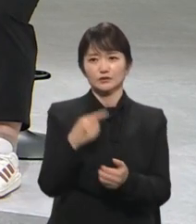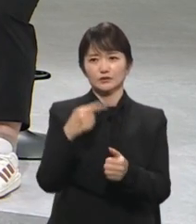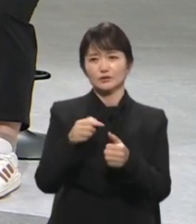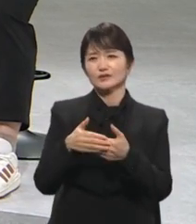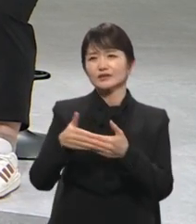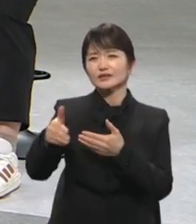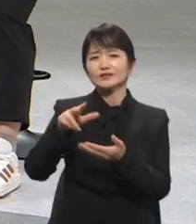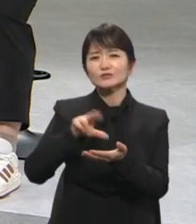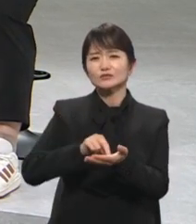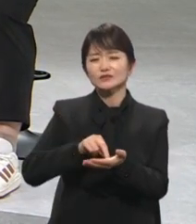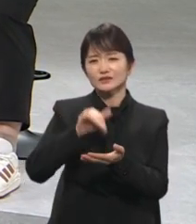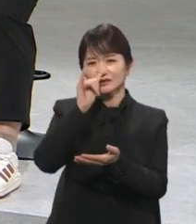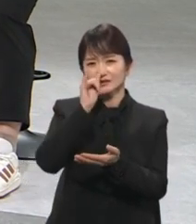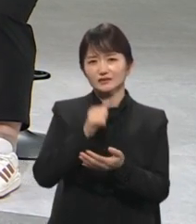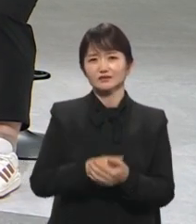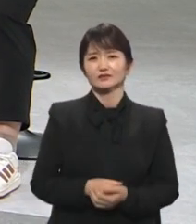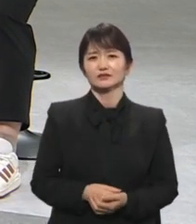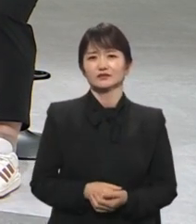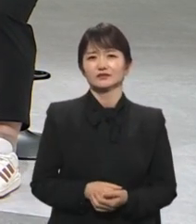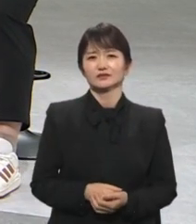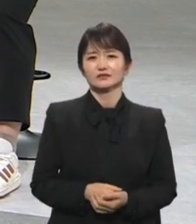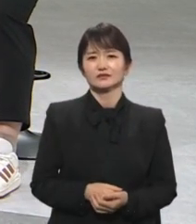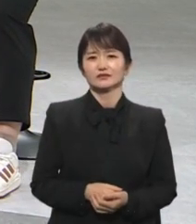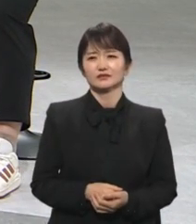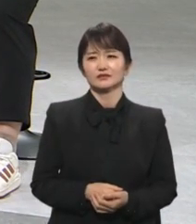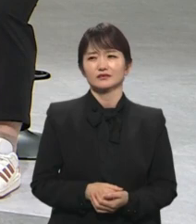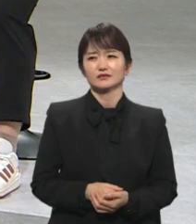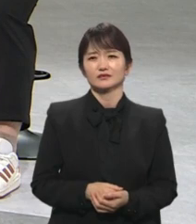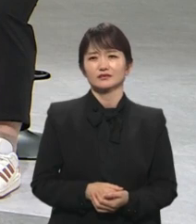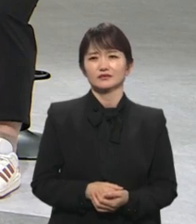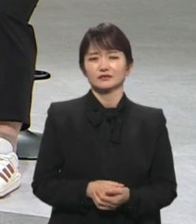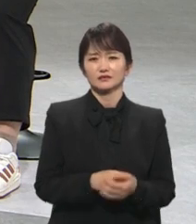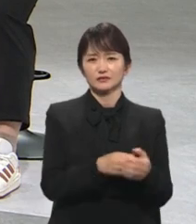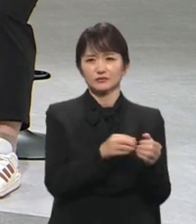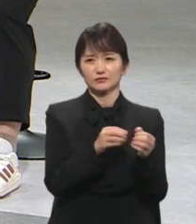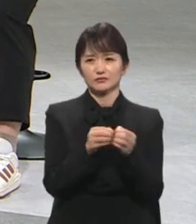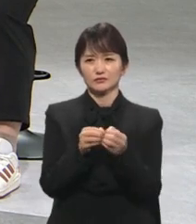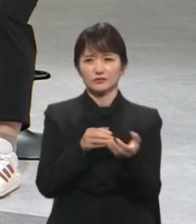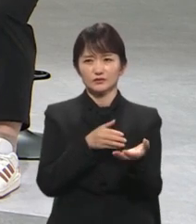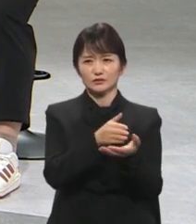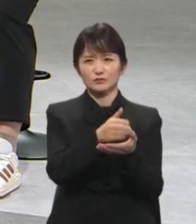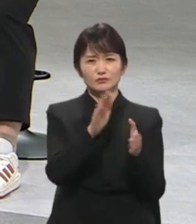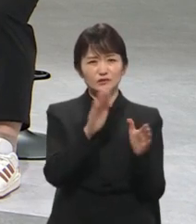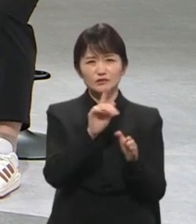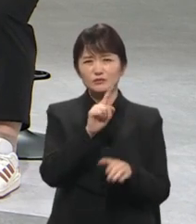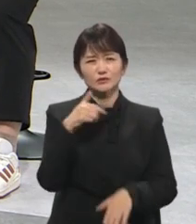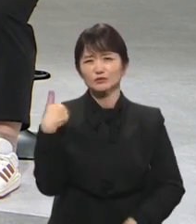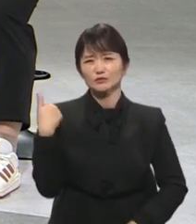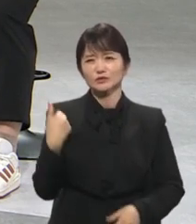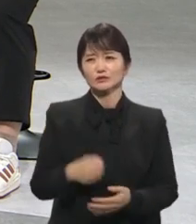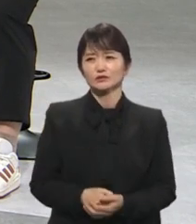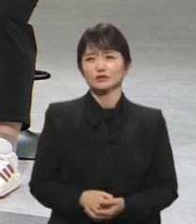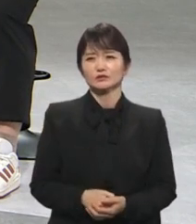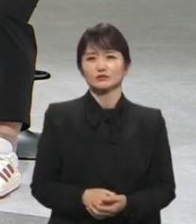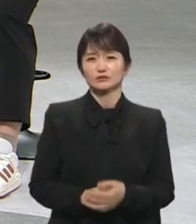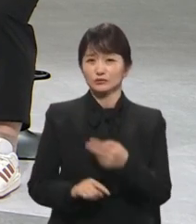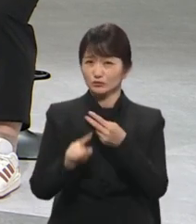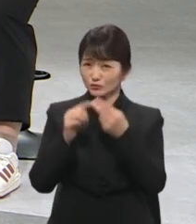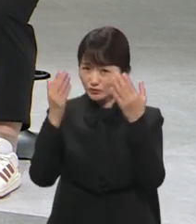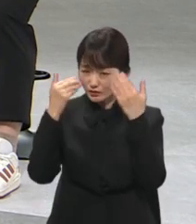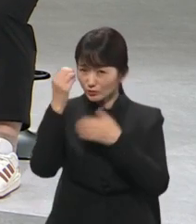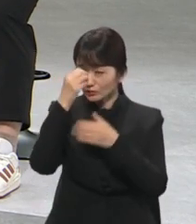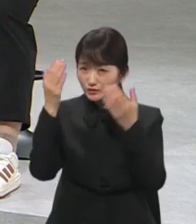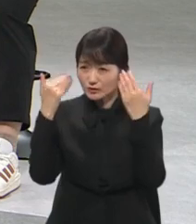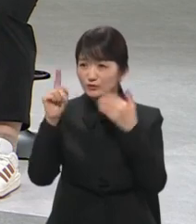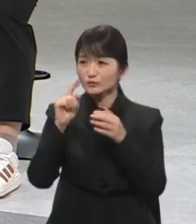문제입니까 뭐 이제 말씀하신 것처럼 이제 문과생들은 이거 참 어려울 수도 있고이 중학생입니다 고등학생입니다네이 부분에 있어서 아주 이제